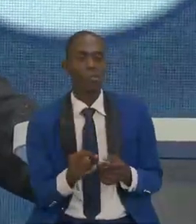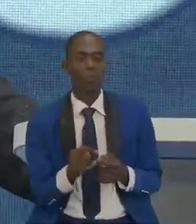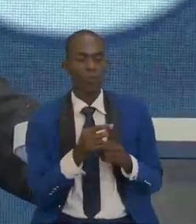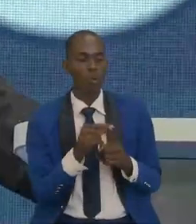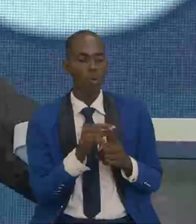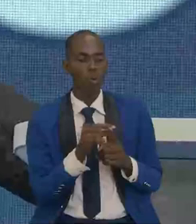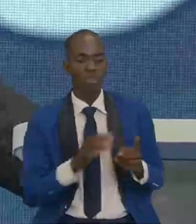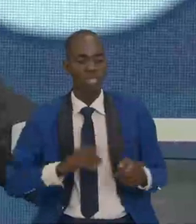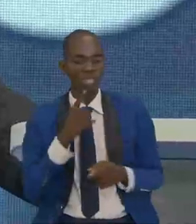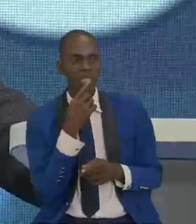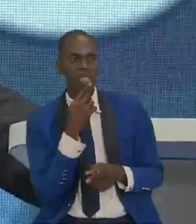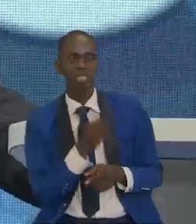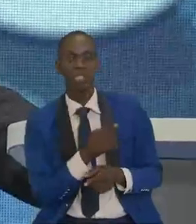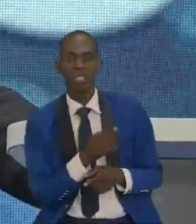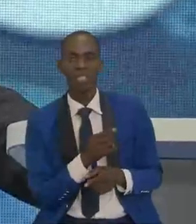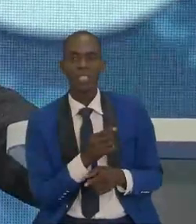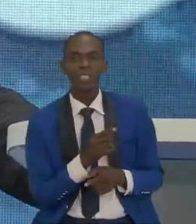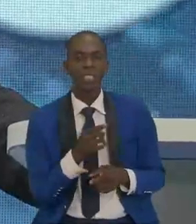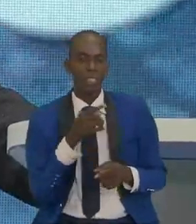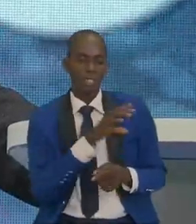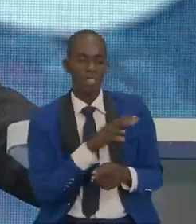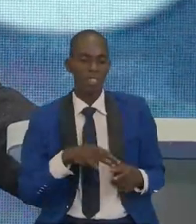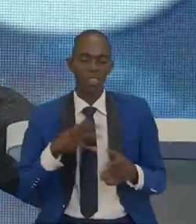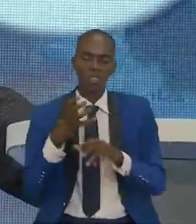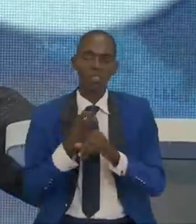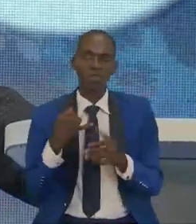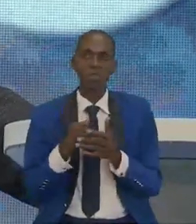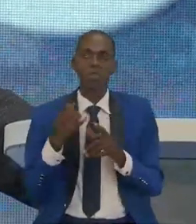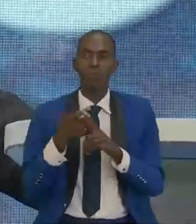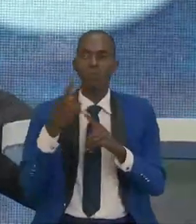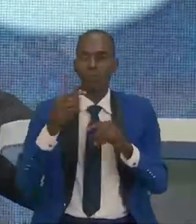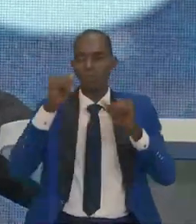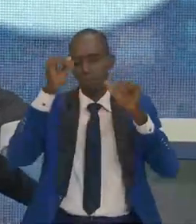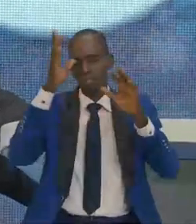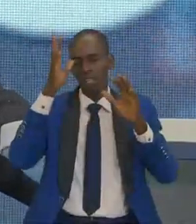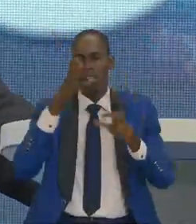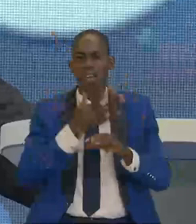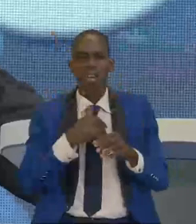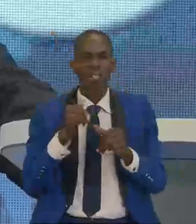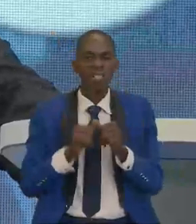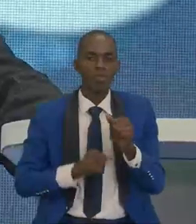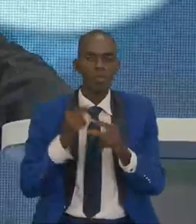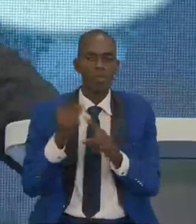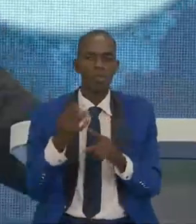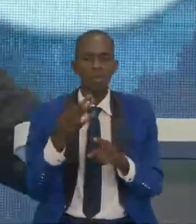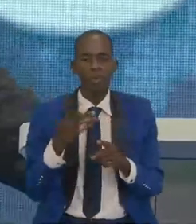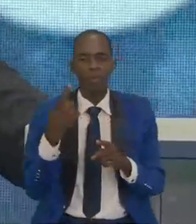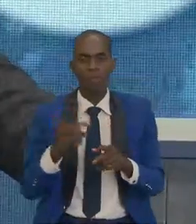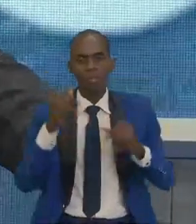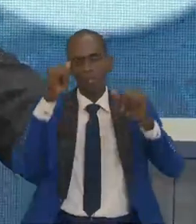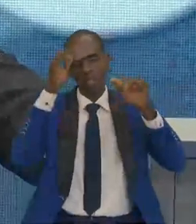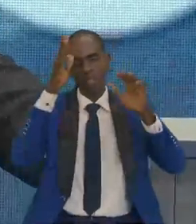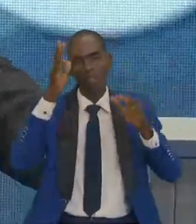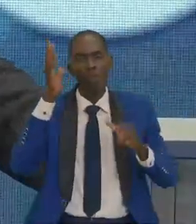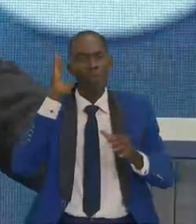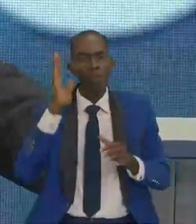que les paroles que déclare Christ, il les a reçues du Père, et que toute parole provenue du Père